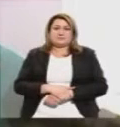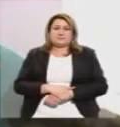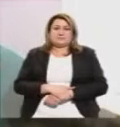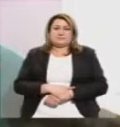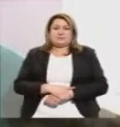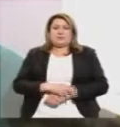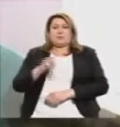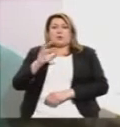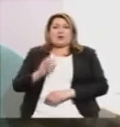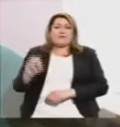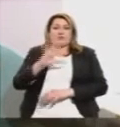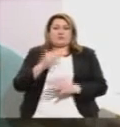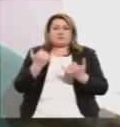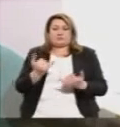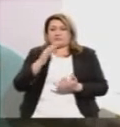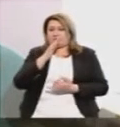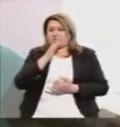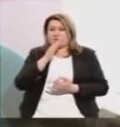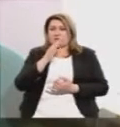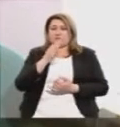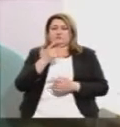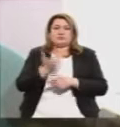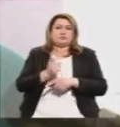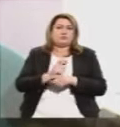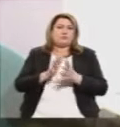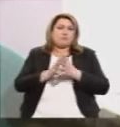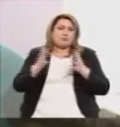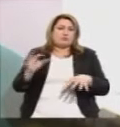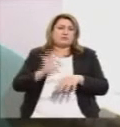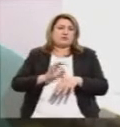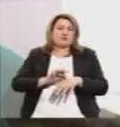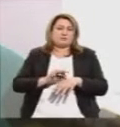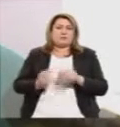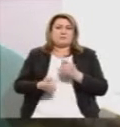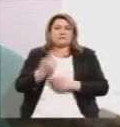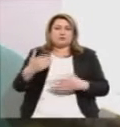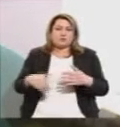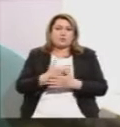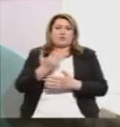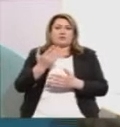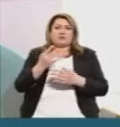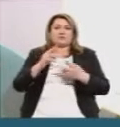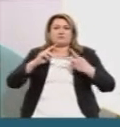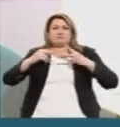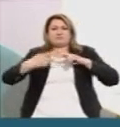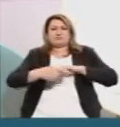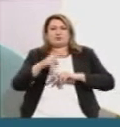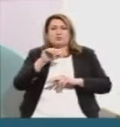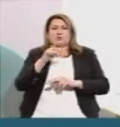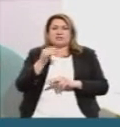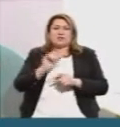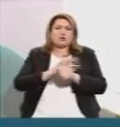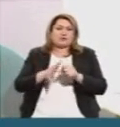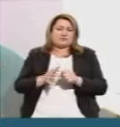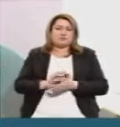В Европе в настоящее время идет значительный рост заболеваемости, появились новые мутации